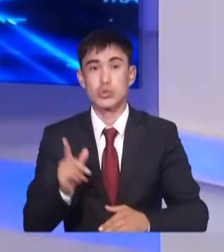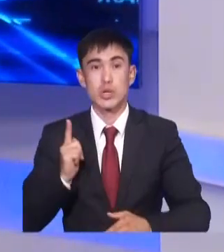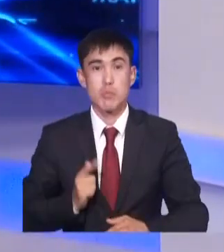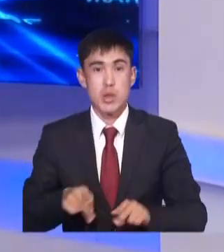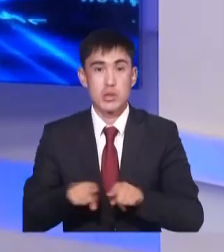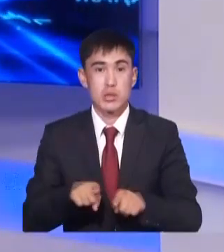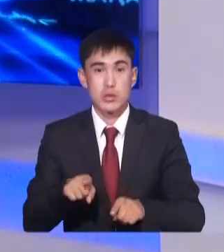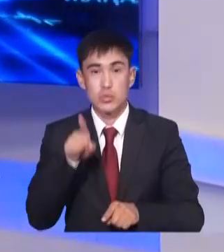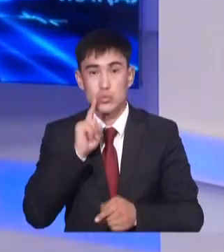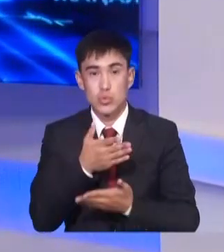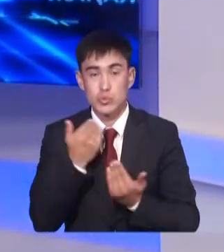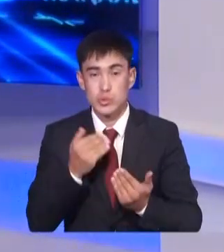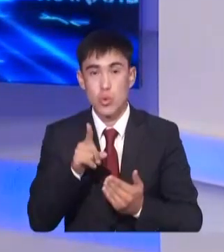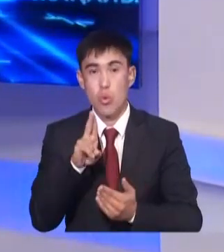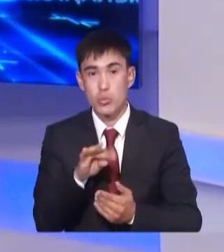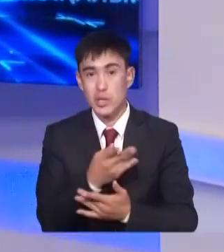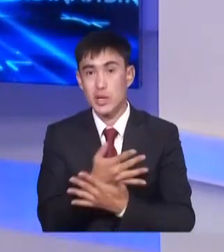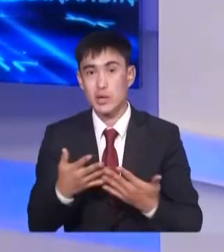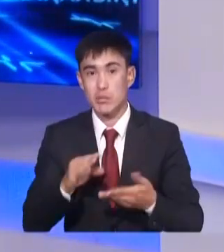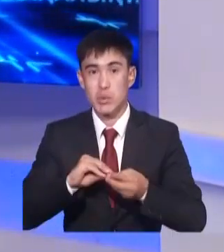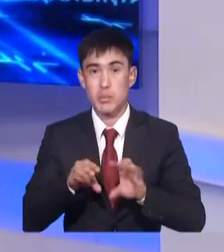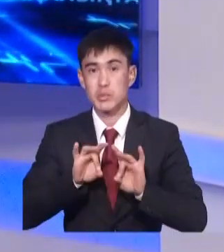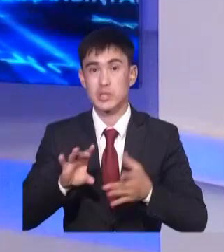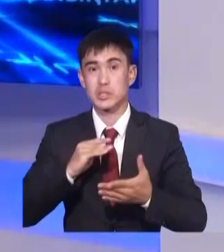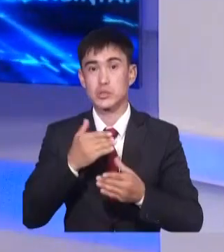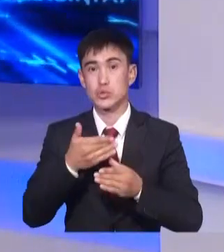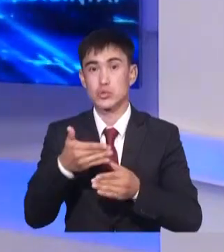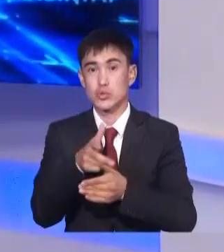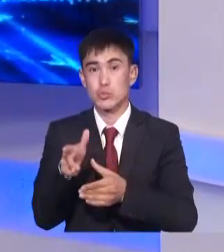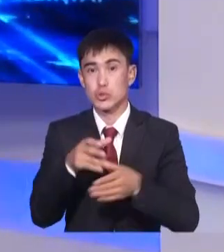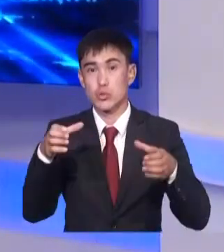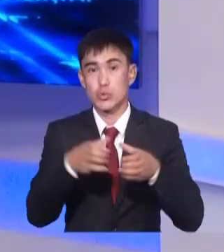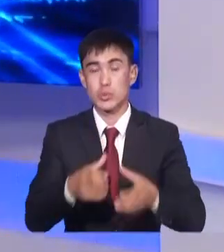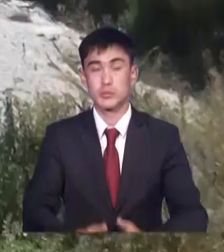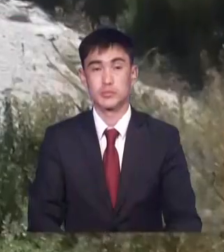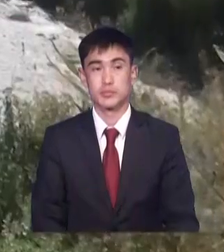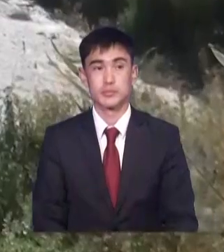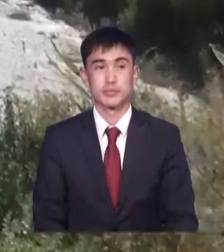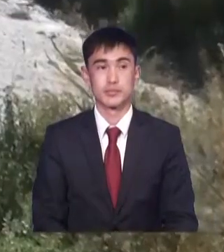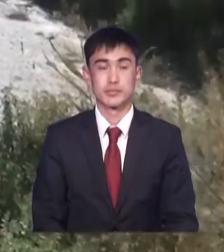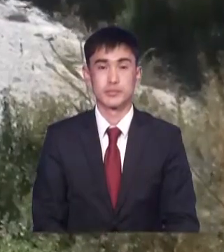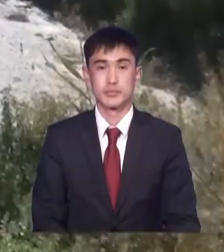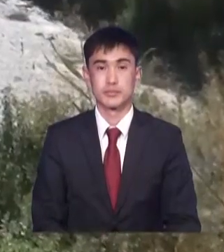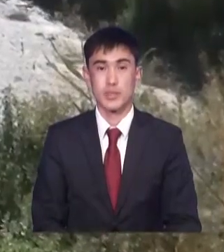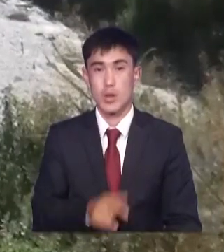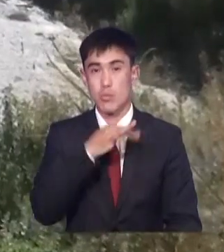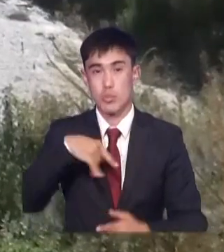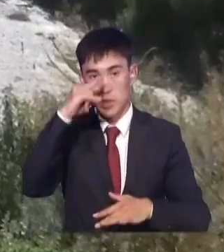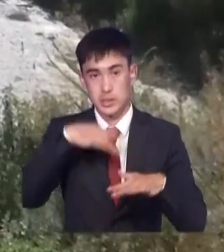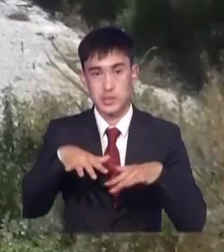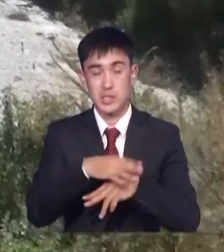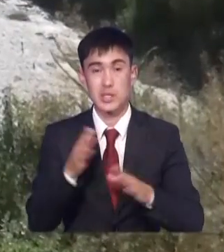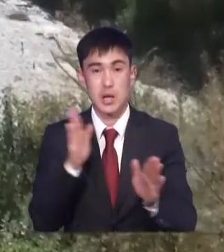терпеть неудобства коммунального характера? В проблеме разбиралась наша съемочная группа. Многим